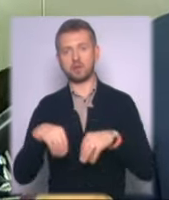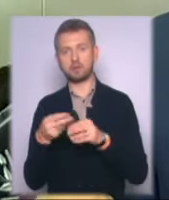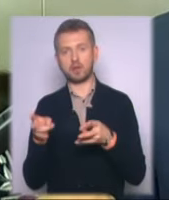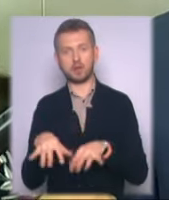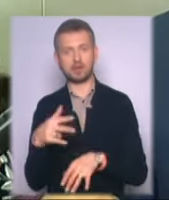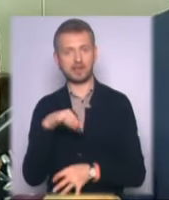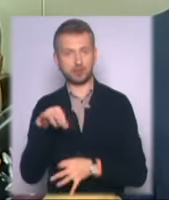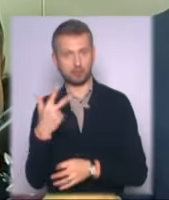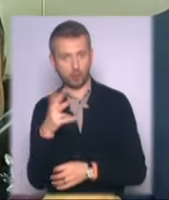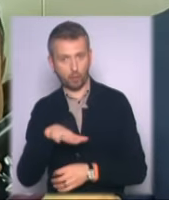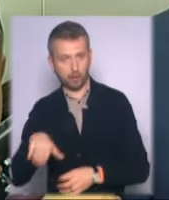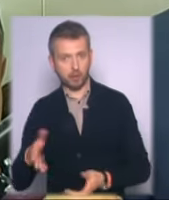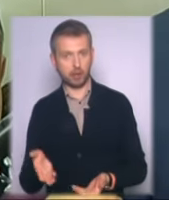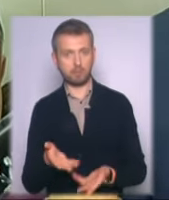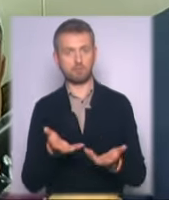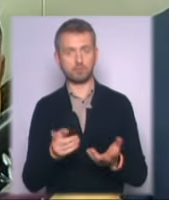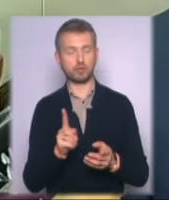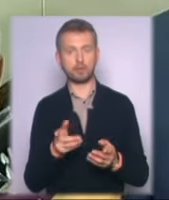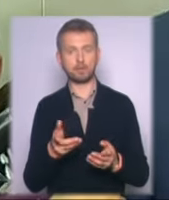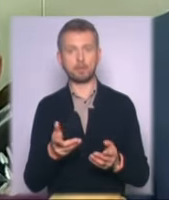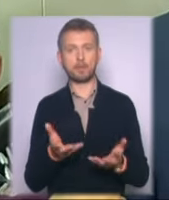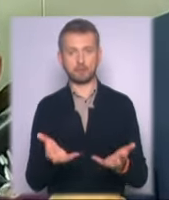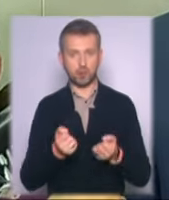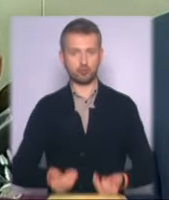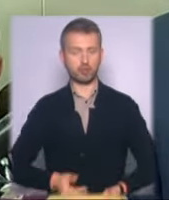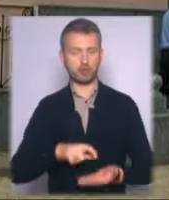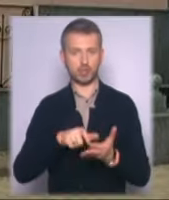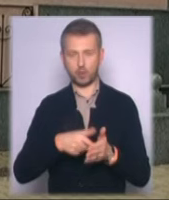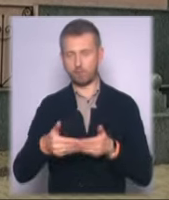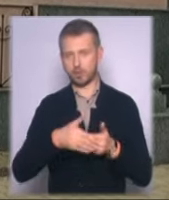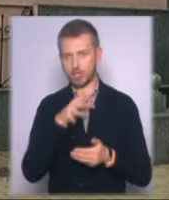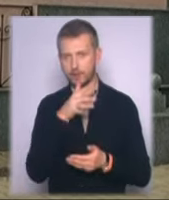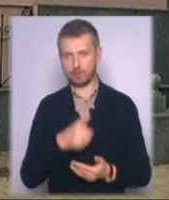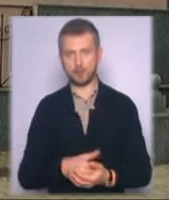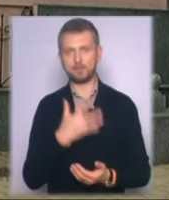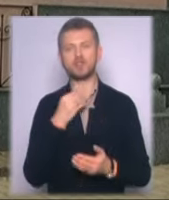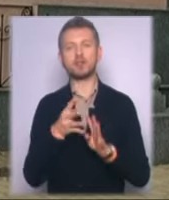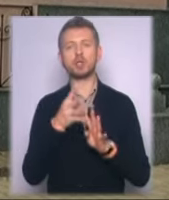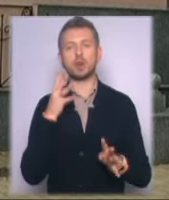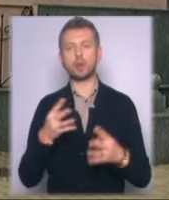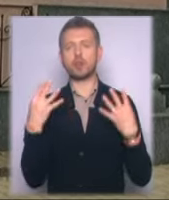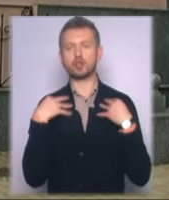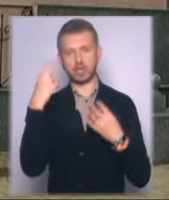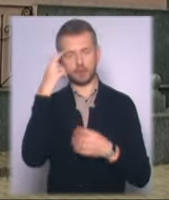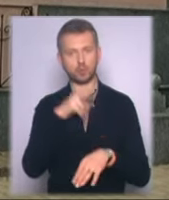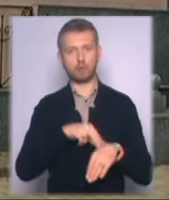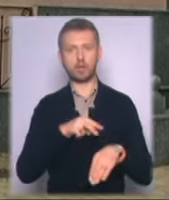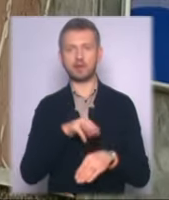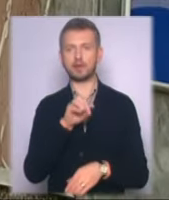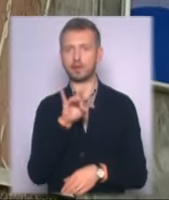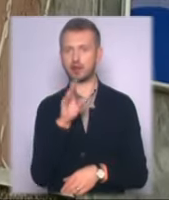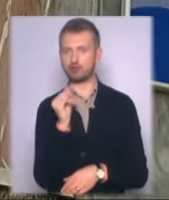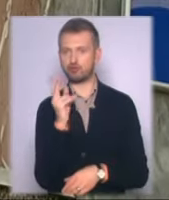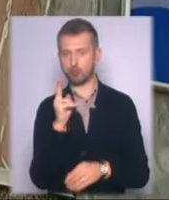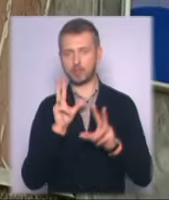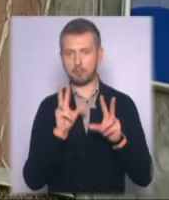дітей, отримали житло в ближайше час. В свою чергу начальник столичної міліції Олександр Терещук запевнив,